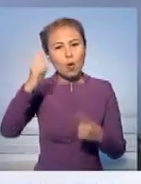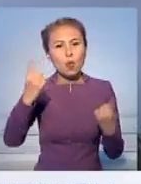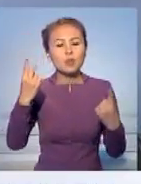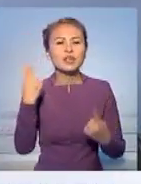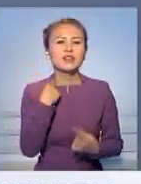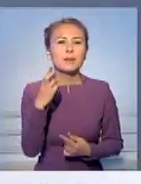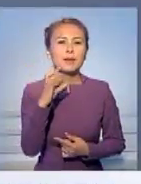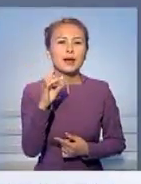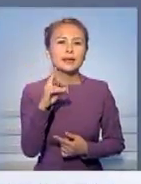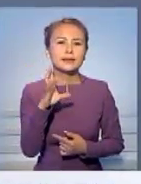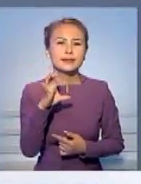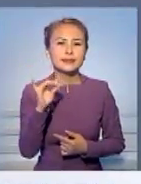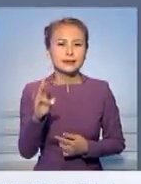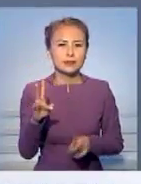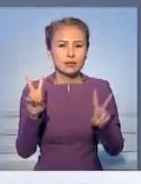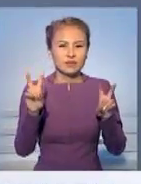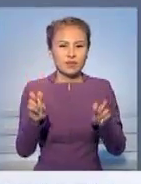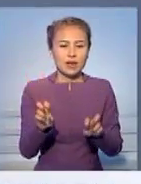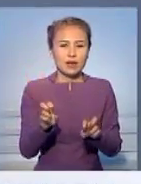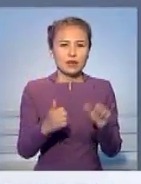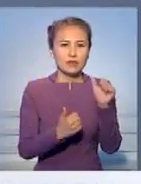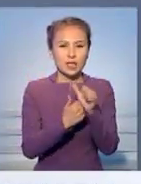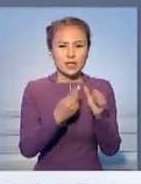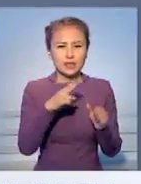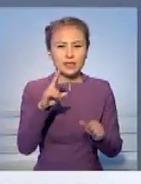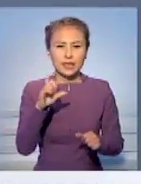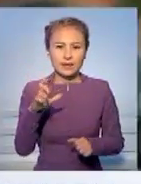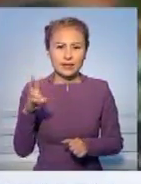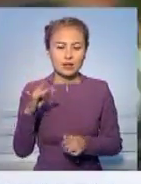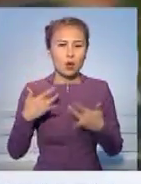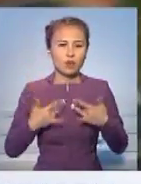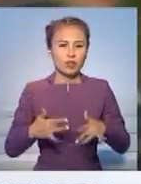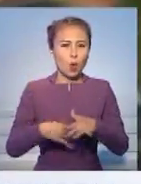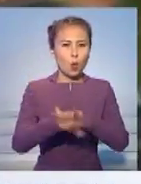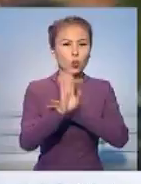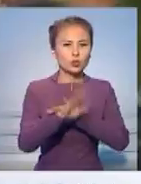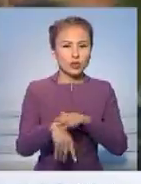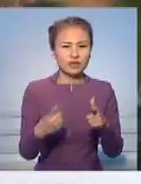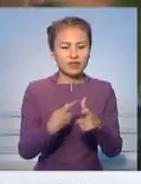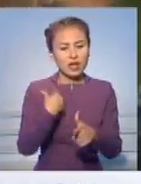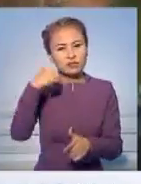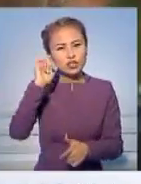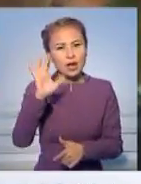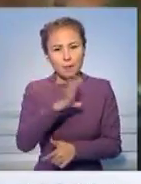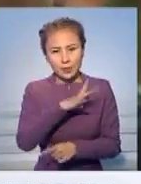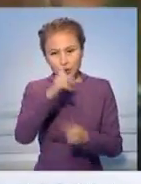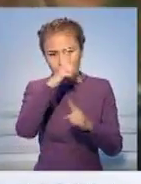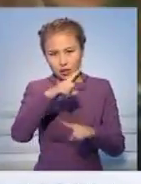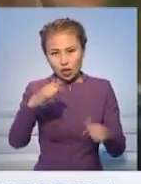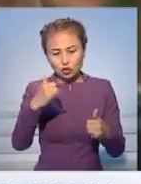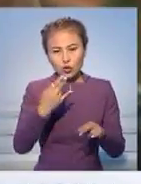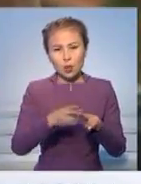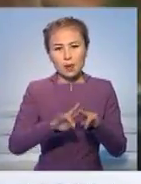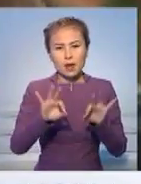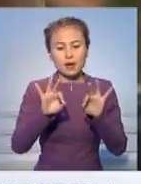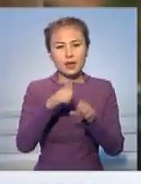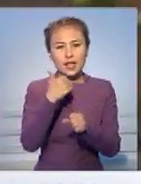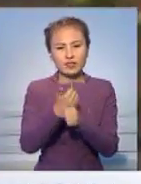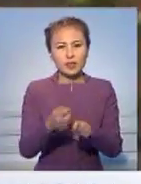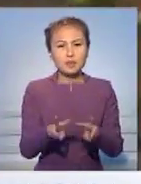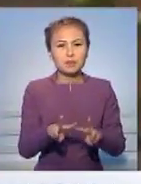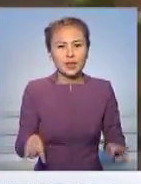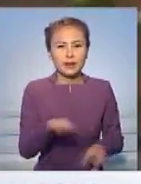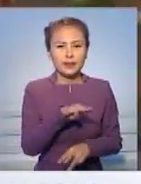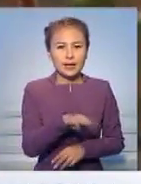кетейік, Ұлыбританияның Brexit бойынша экс-министрі Дэвид Дэвис отставкаға кеткені жөнінде кеше хабарланды. Оның айтуынша, бұл шешімді